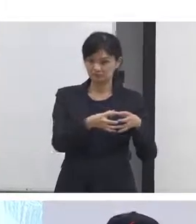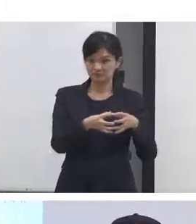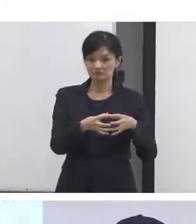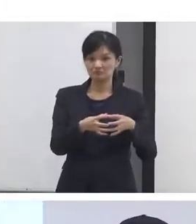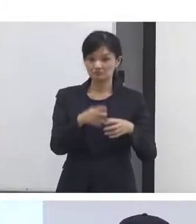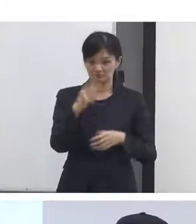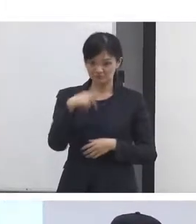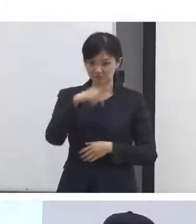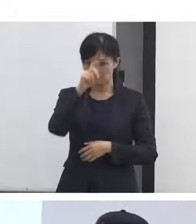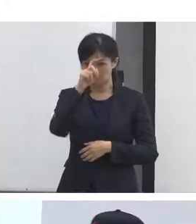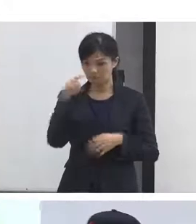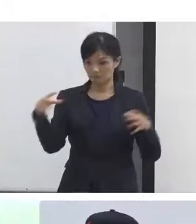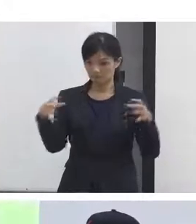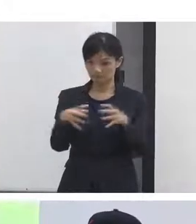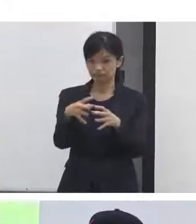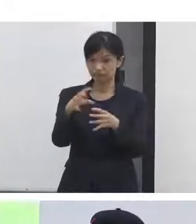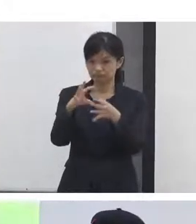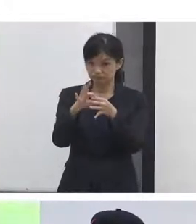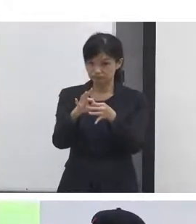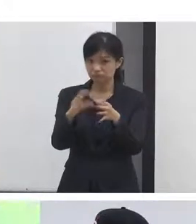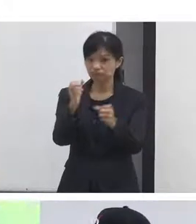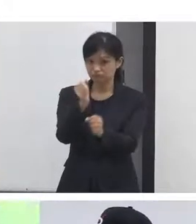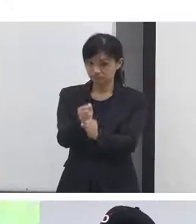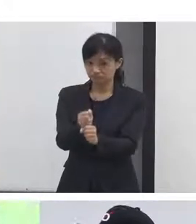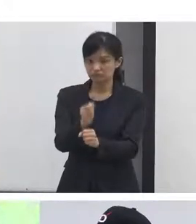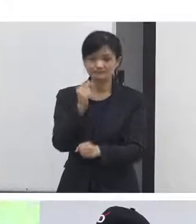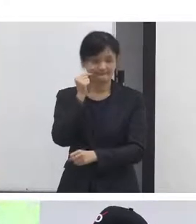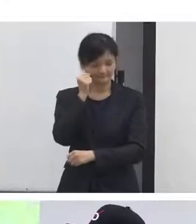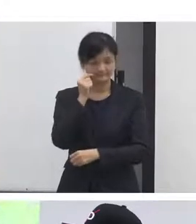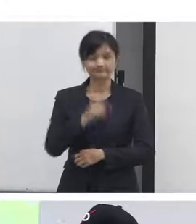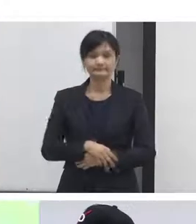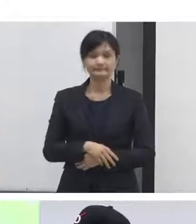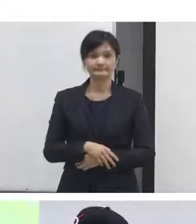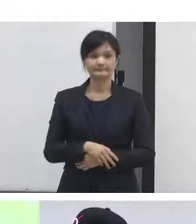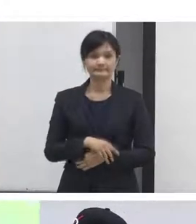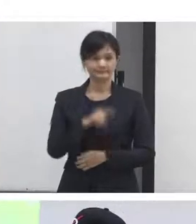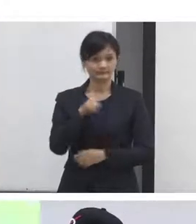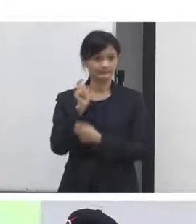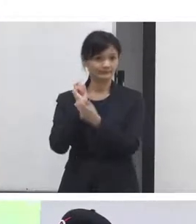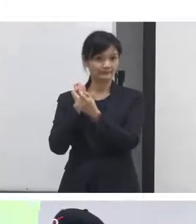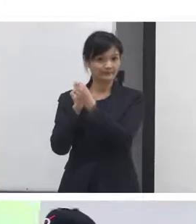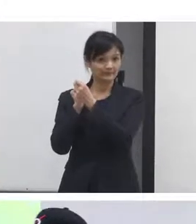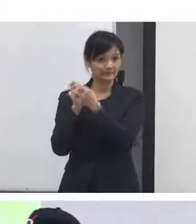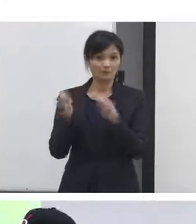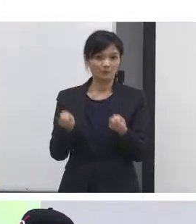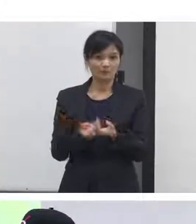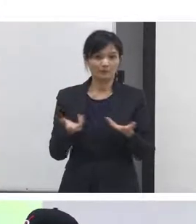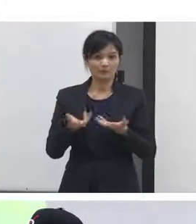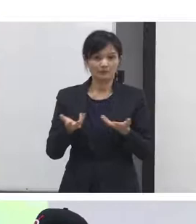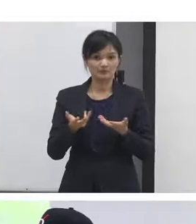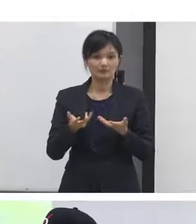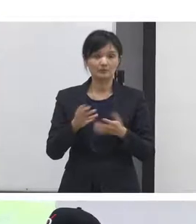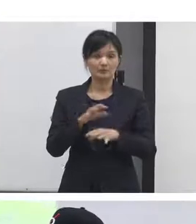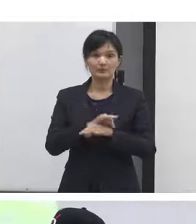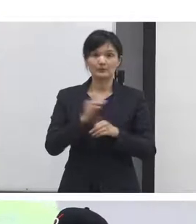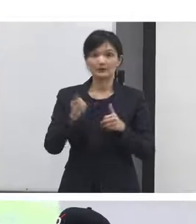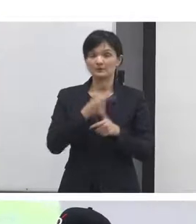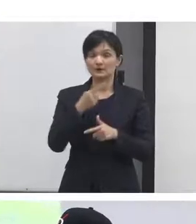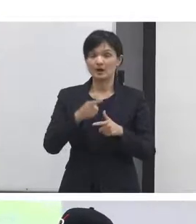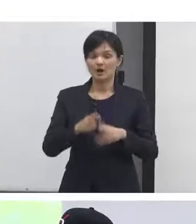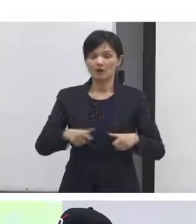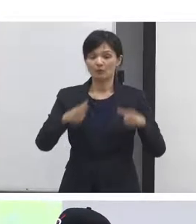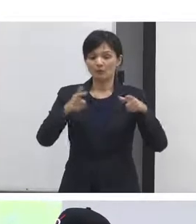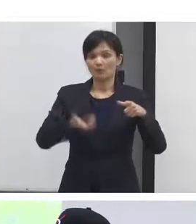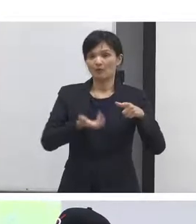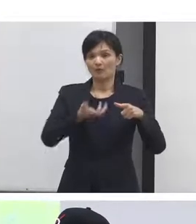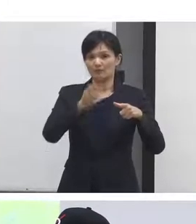难。举其他的案例，这是最近发生的学甲如渣事件。那我们